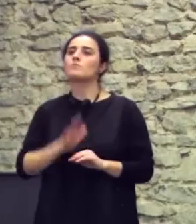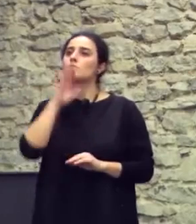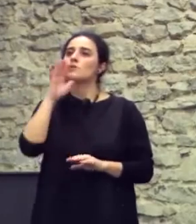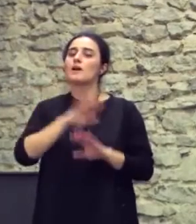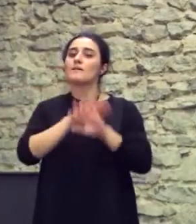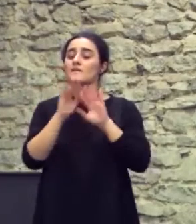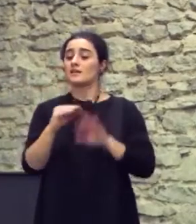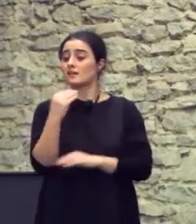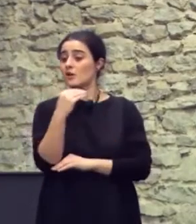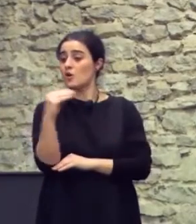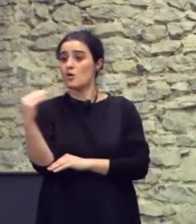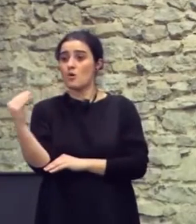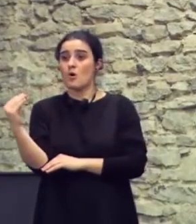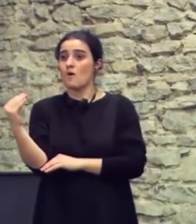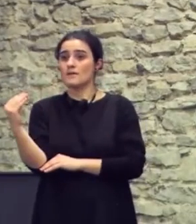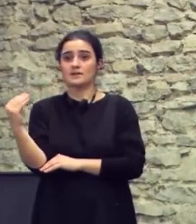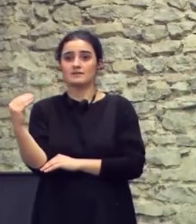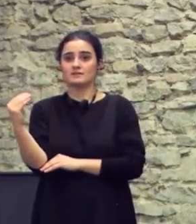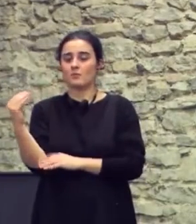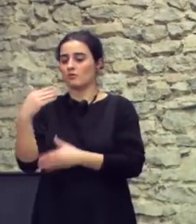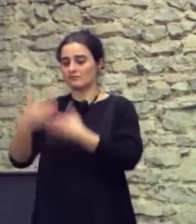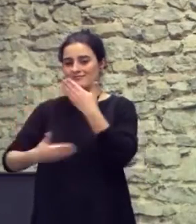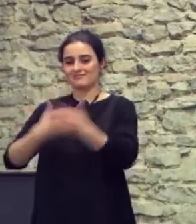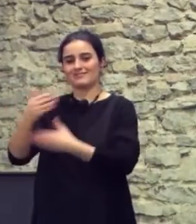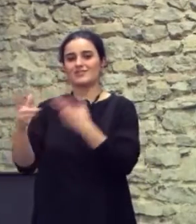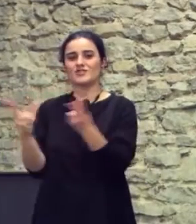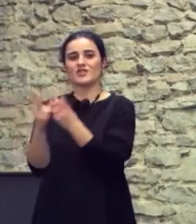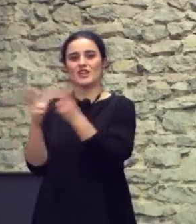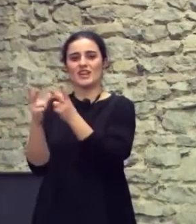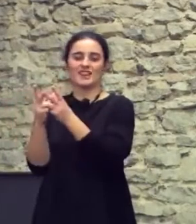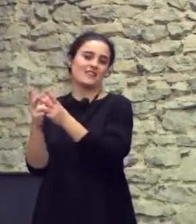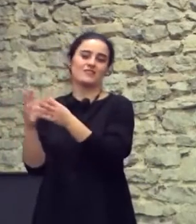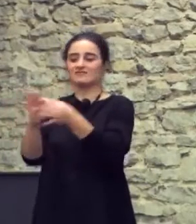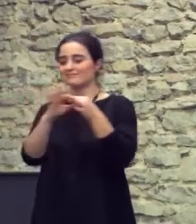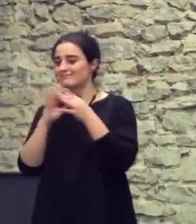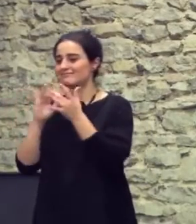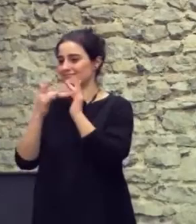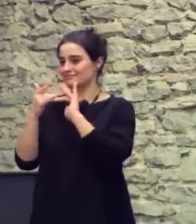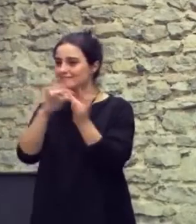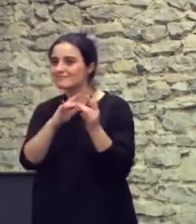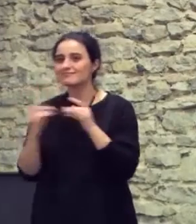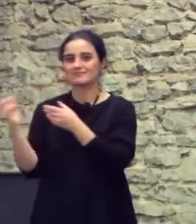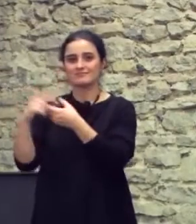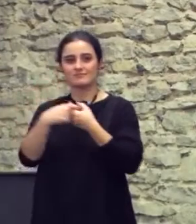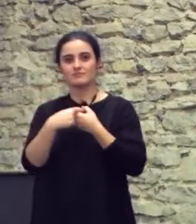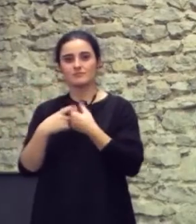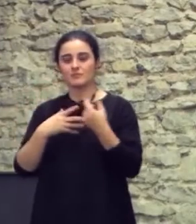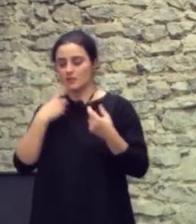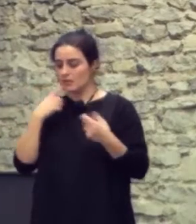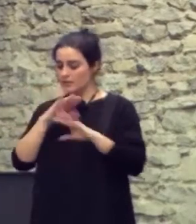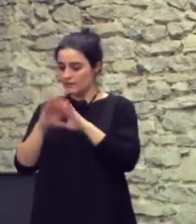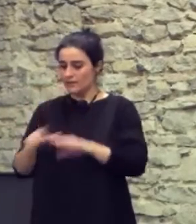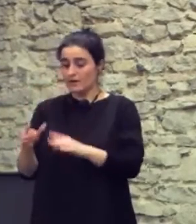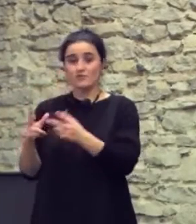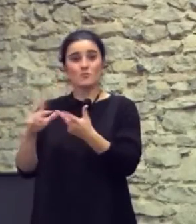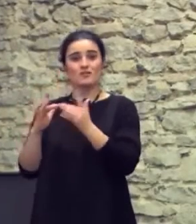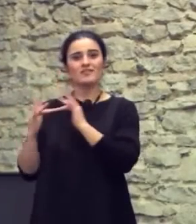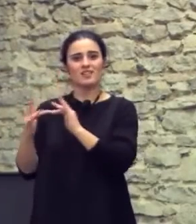gazte horiek sozializazio prozesu batean daude. Eta ari dira, elkar sozializatzen desberdintasun hori edo